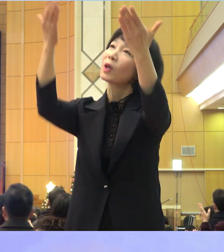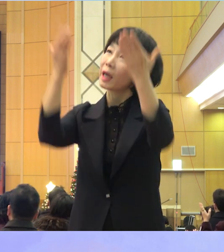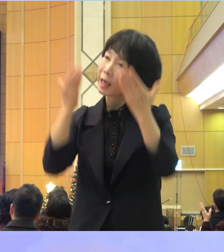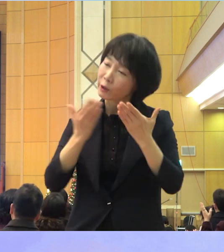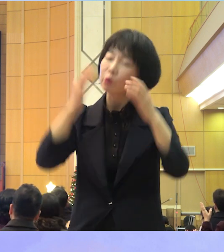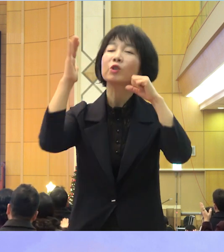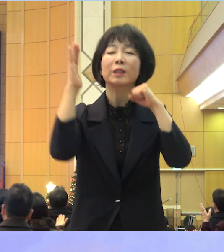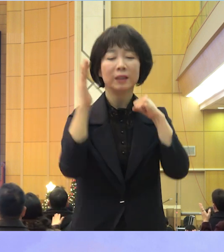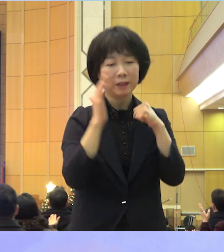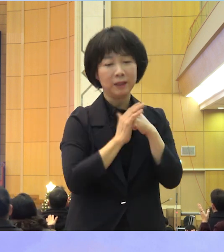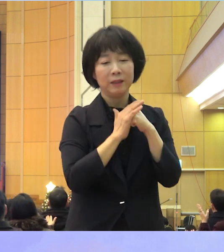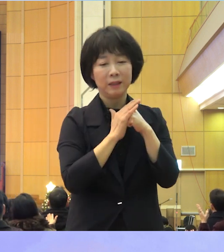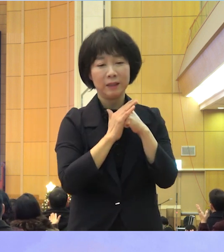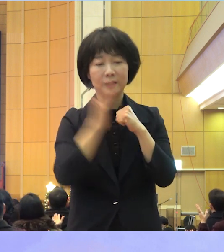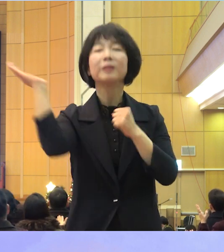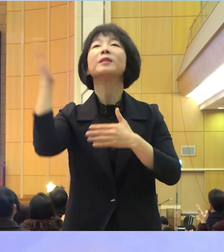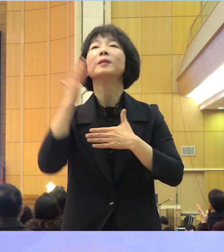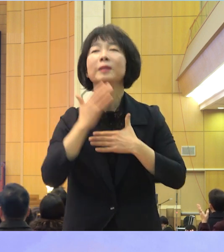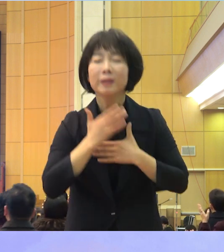하나님 축복해